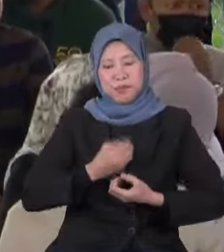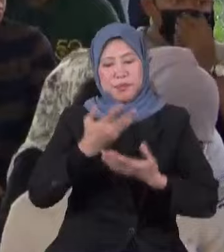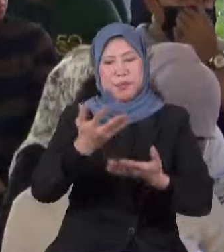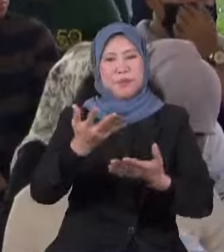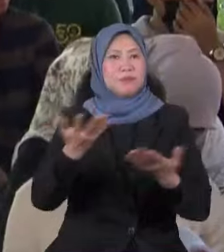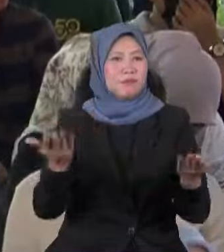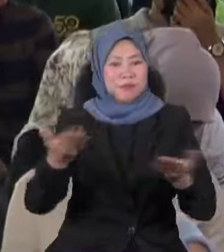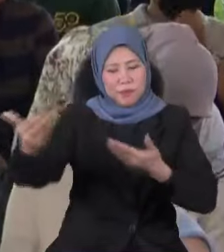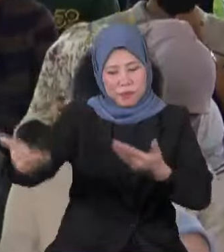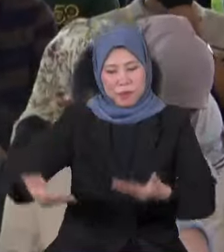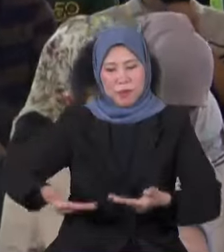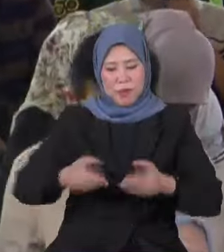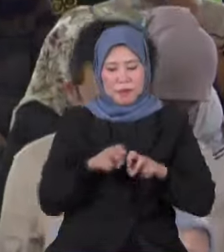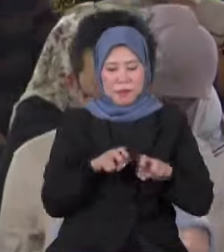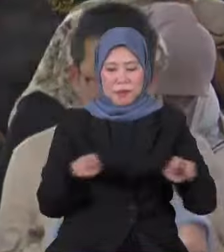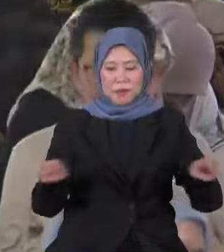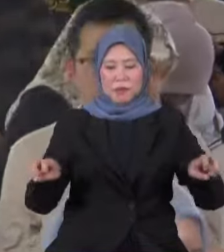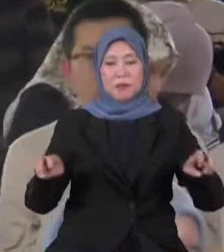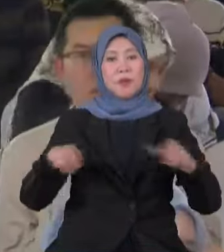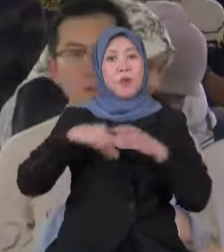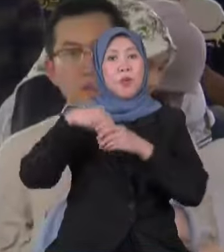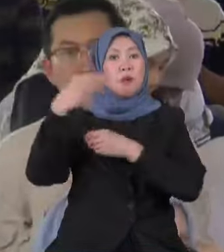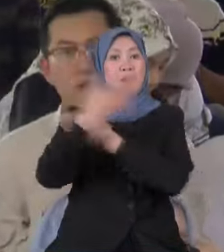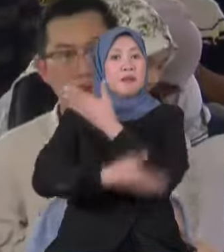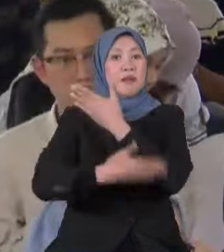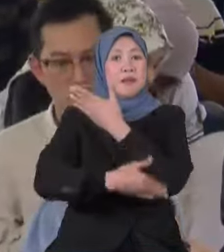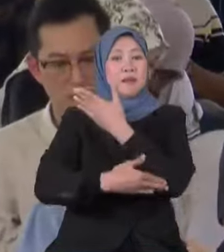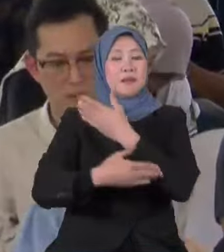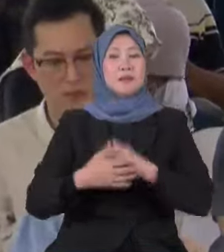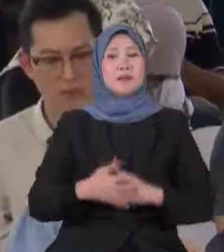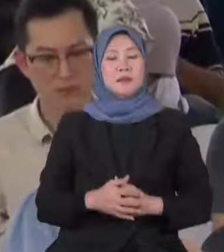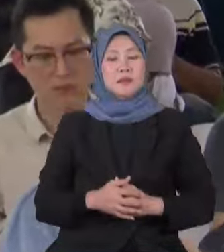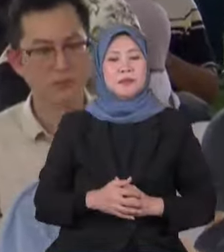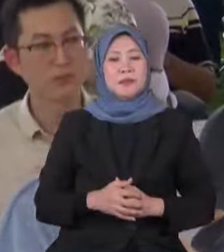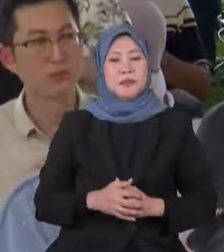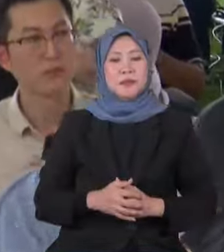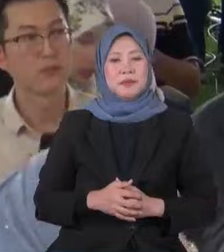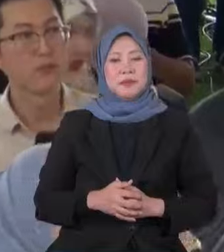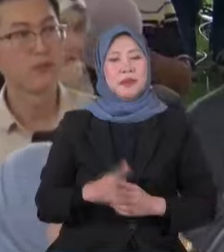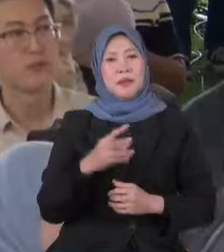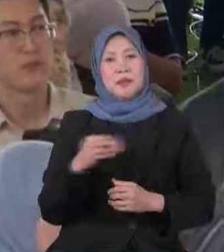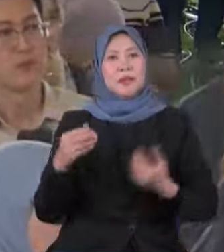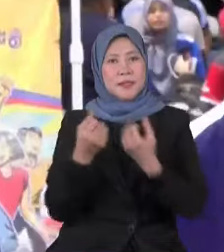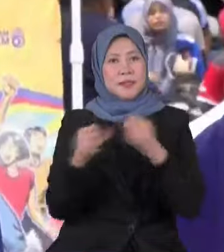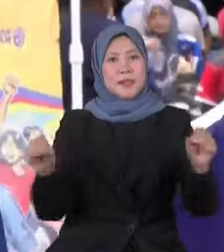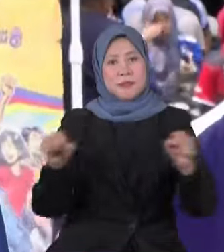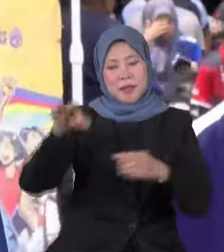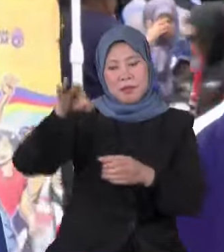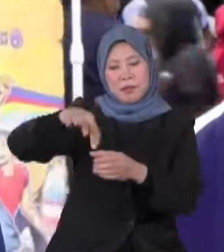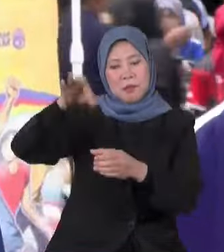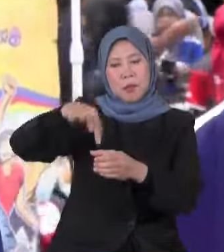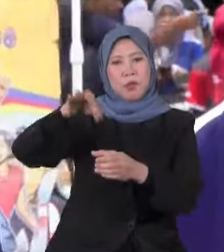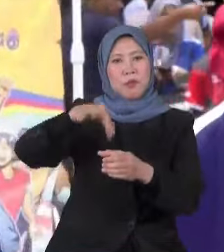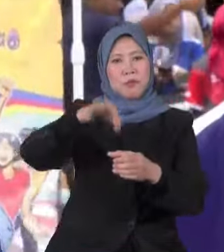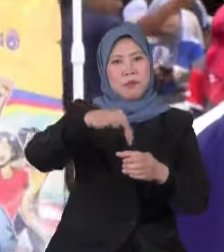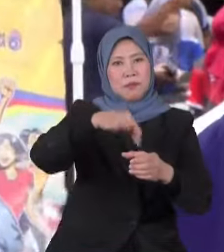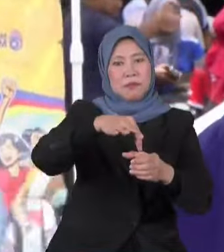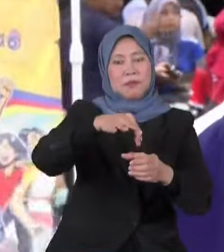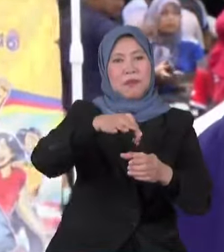dan juga kita jemput juga panel daripada luar, dan kita juga membuka tabung lah, kutipan tabung untuk